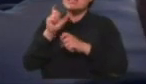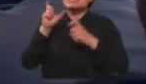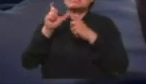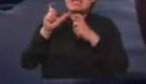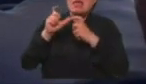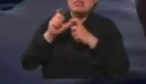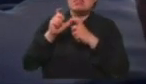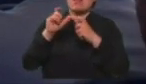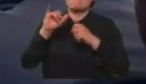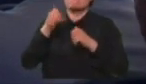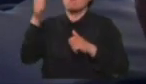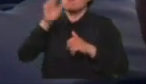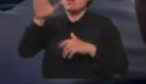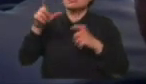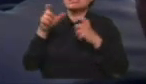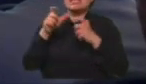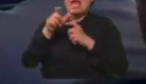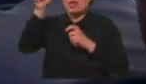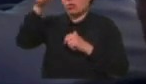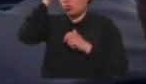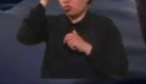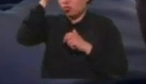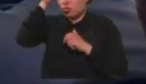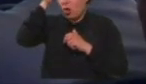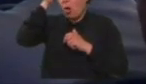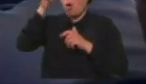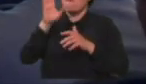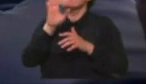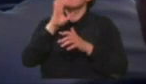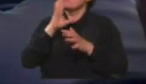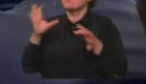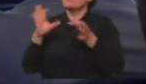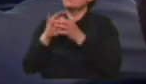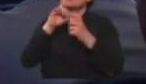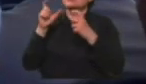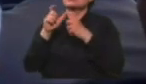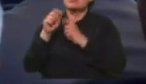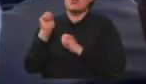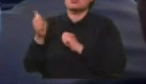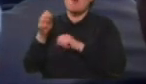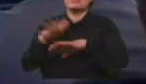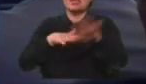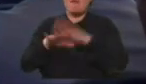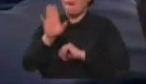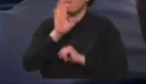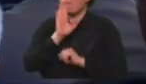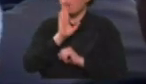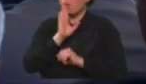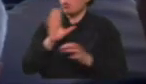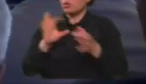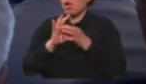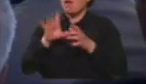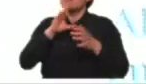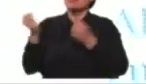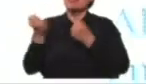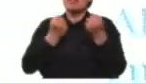powinien mieć przynajmniej jakąś tam jedną certyfikowaną osobę, trochę przez analogię do na przykład certyfikatu kompetencji zawodowych w